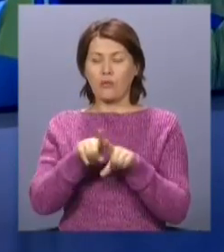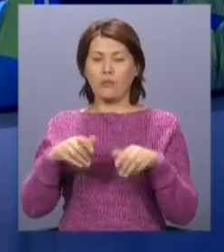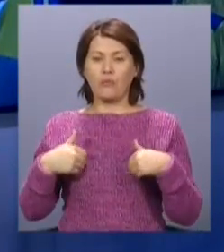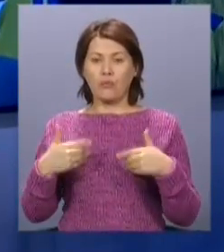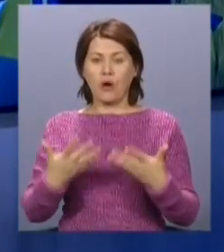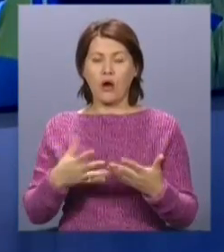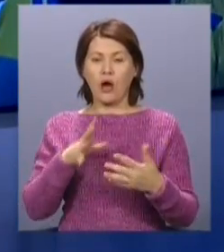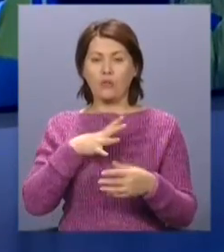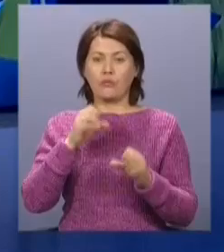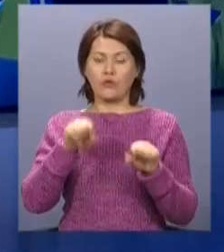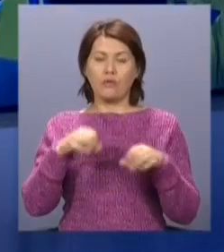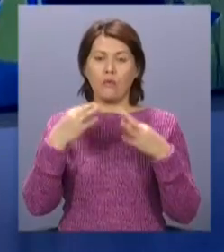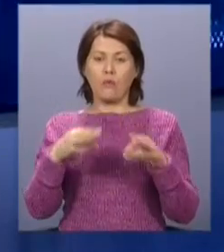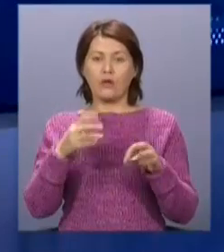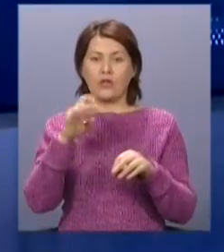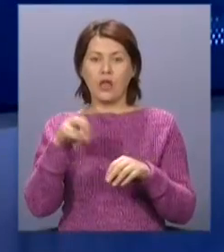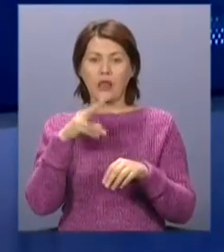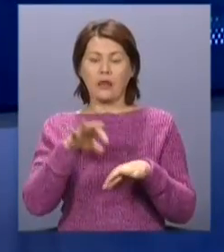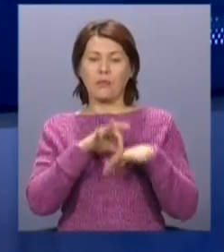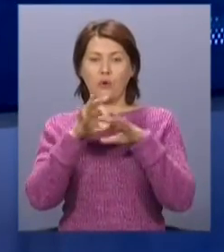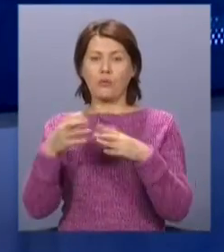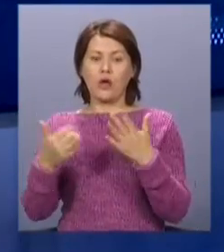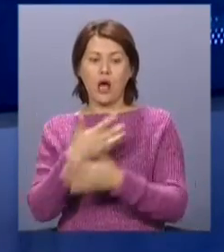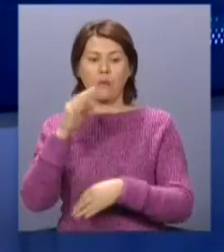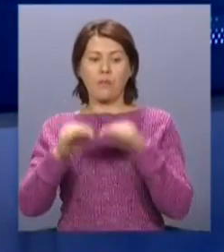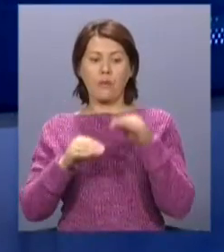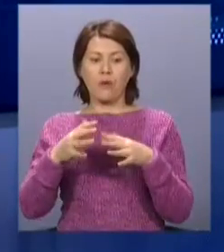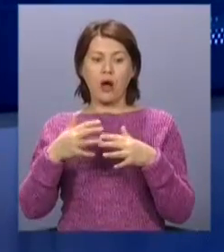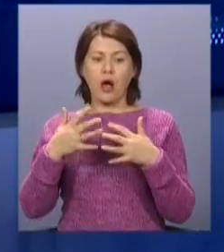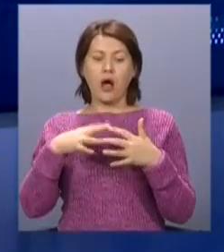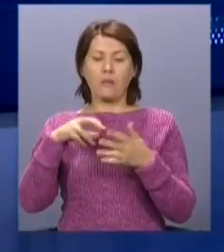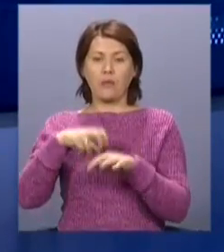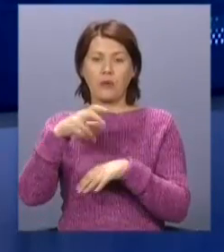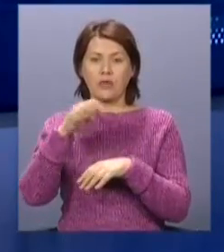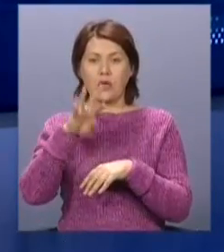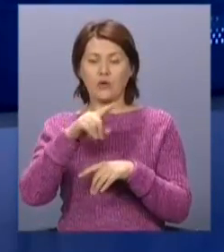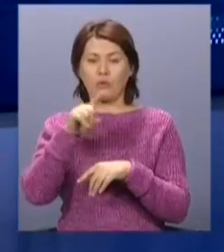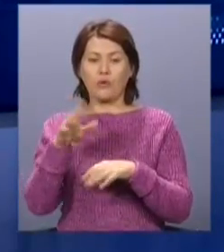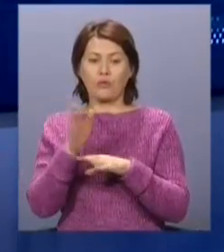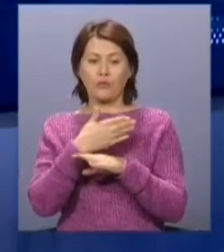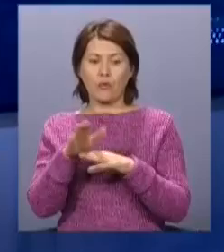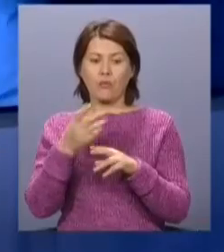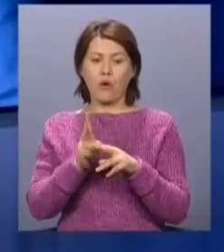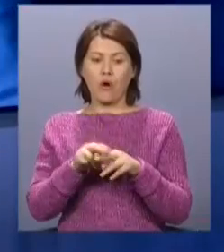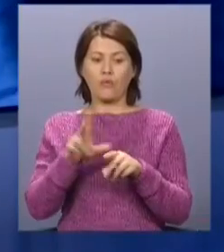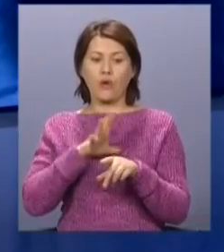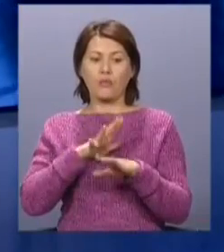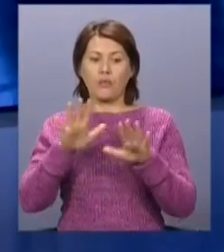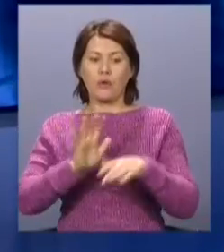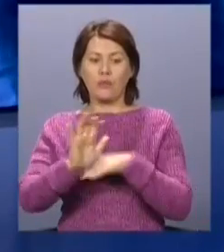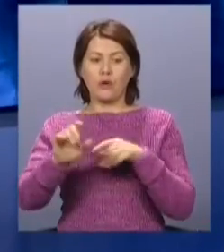емін еркін сұрыптай алмақ. Нидерландтан әкелінген жаңа құрылғы хаттарды сериялық нөмірмен сұрыптап жөнелтілетін өңірлер